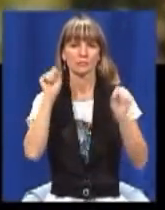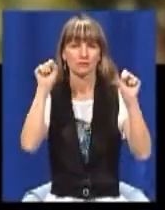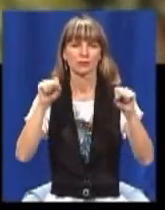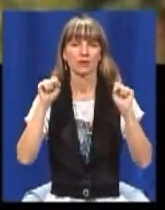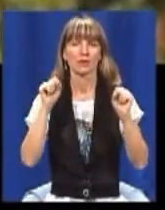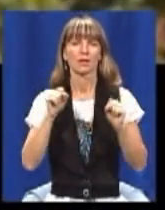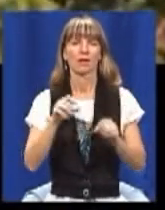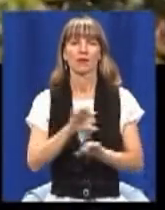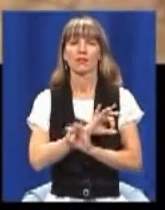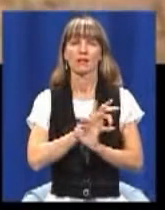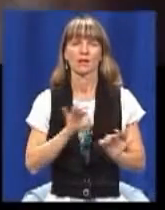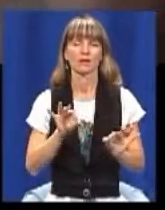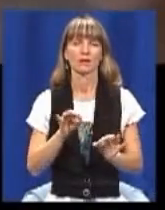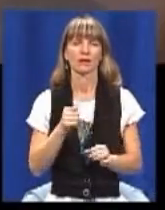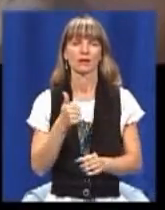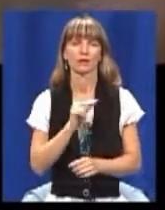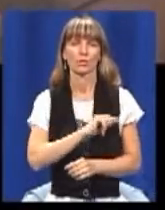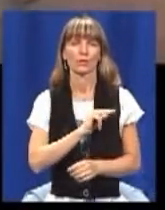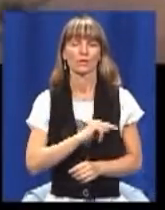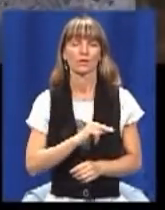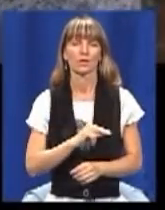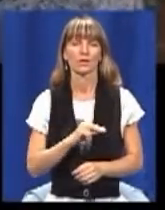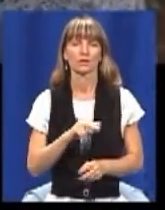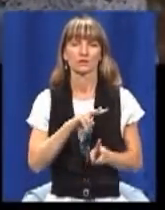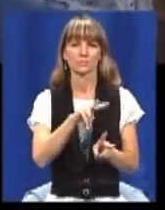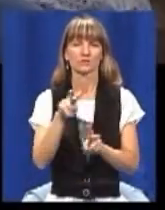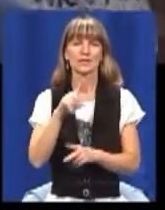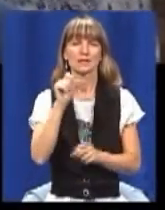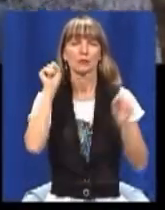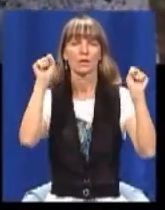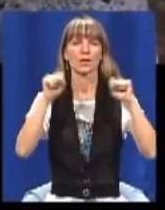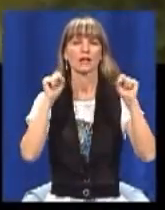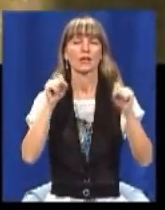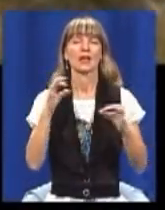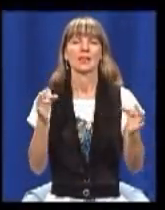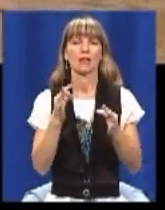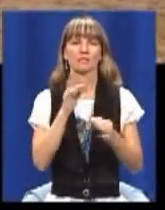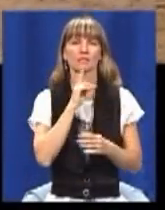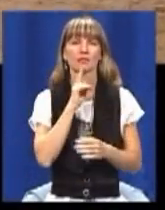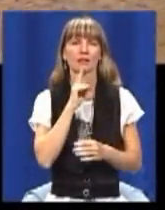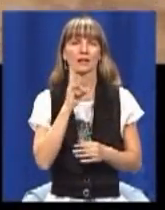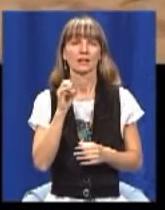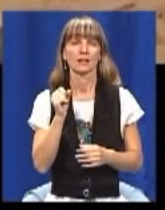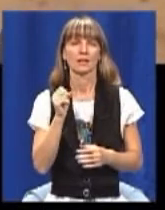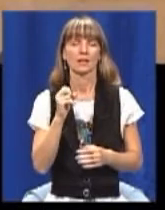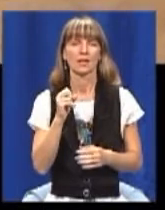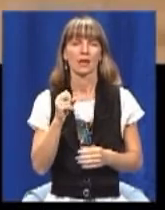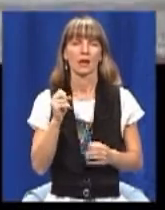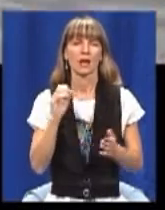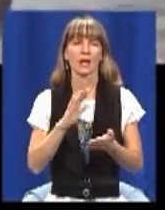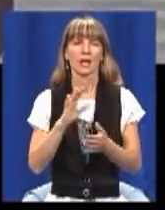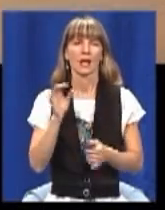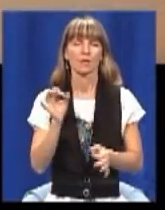ідеально справлялася навіть з великими стадами овець і при цьому ніколи не звертала уваги на суворі кліматичні